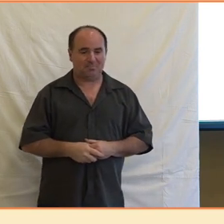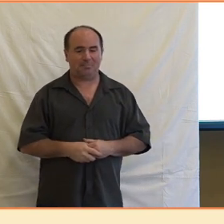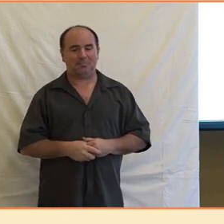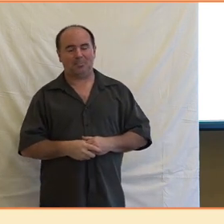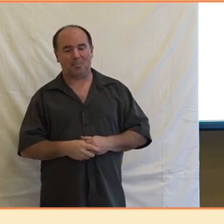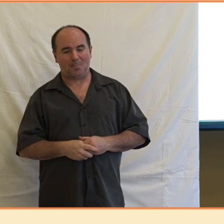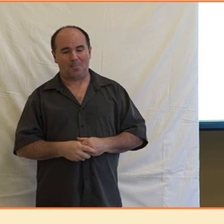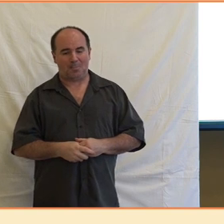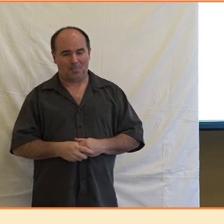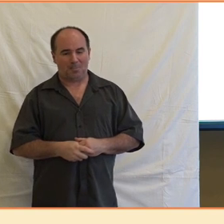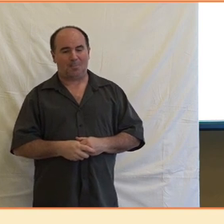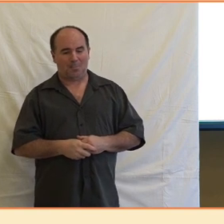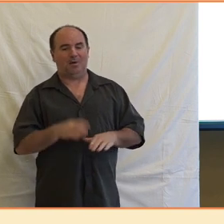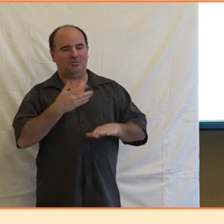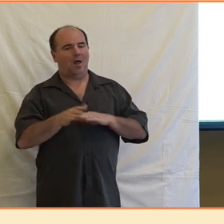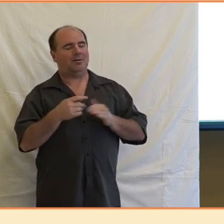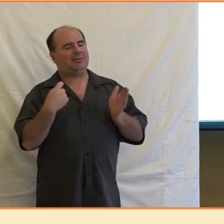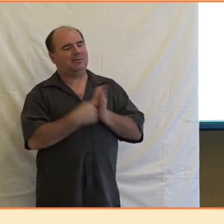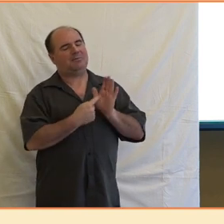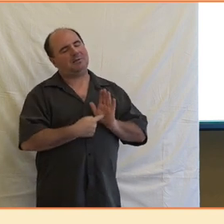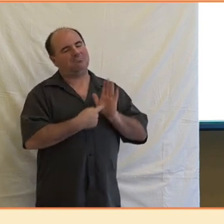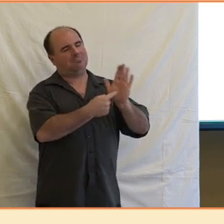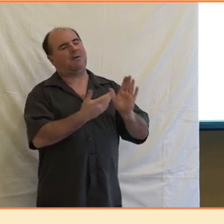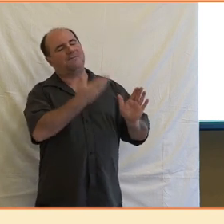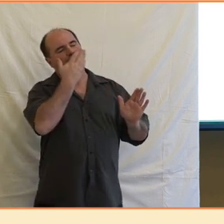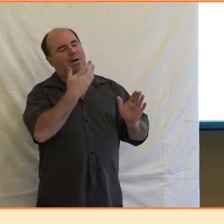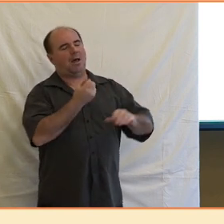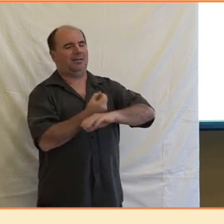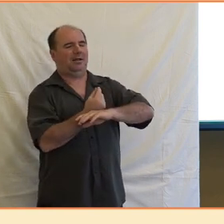Jaké jsou typické projevy tedy toho digitálního vyloučení?